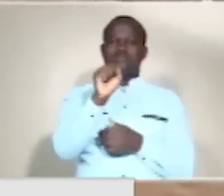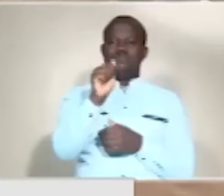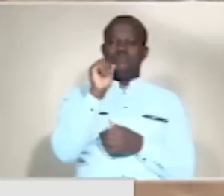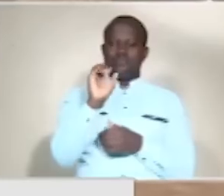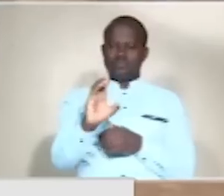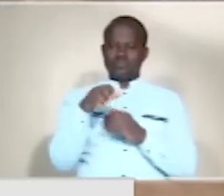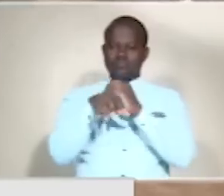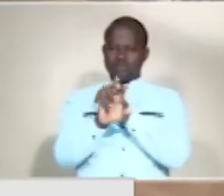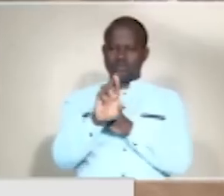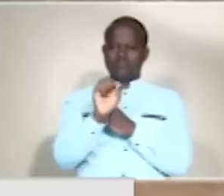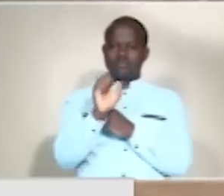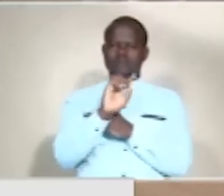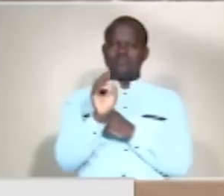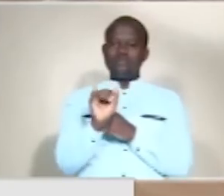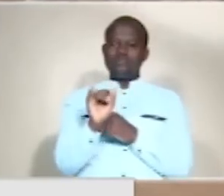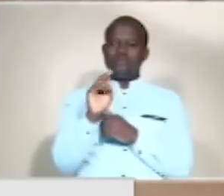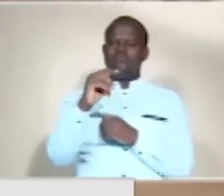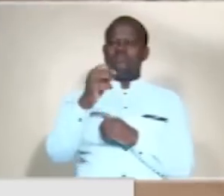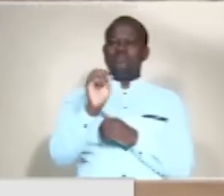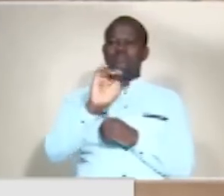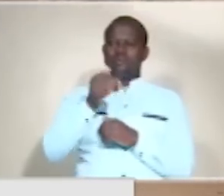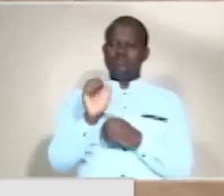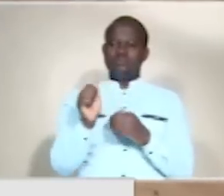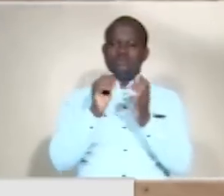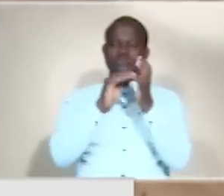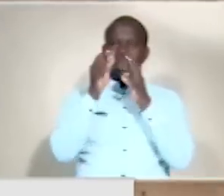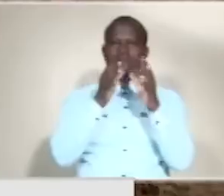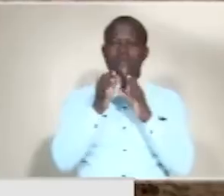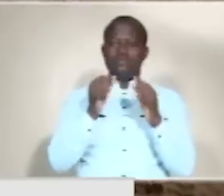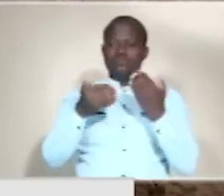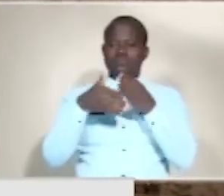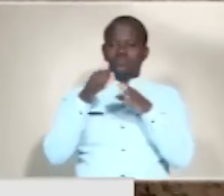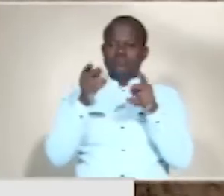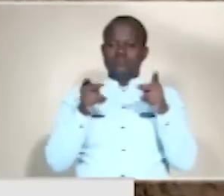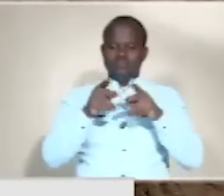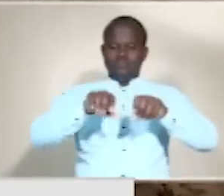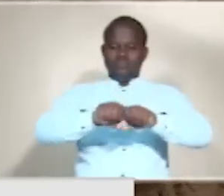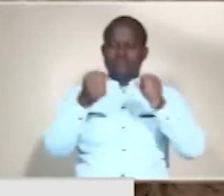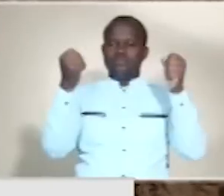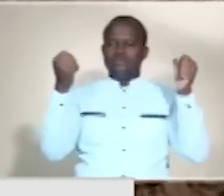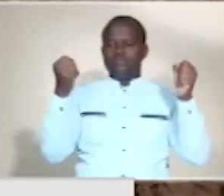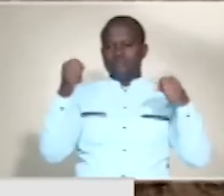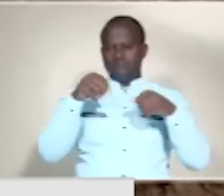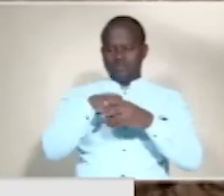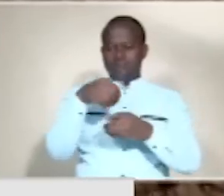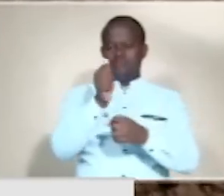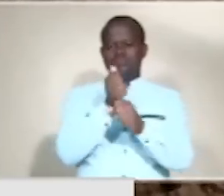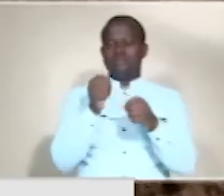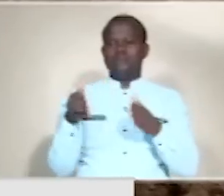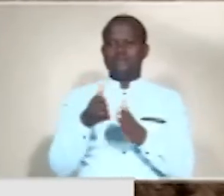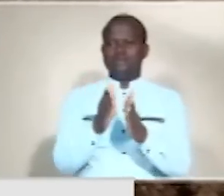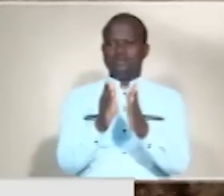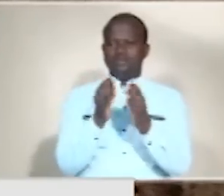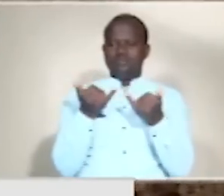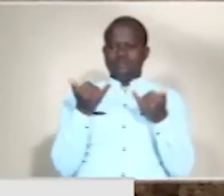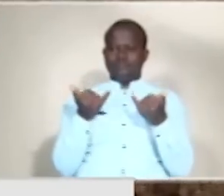rya Rusizi Ngamije Alexandre yasubiremo umunyamakuru ko bari gusana amatiyo yangiritse muri iryo korwa ry'umuhanda